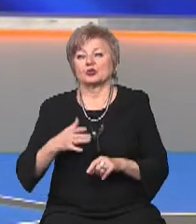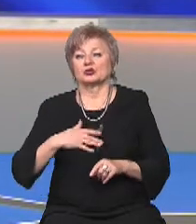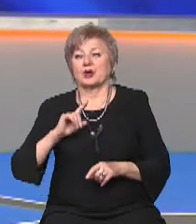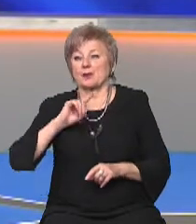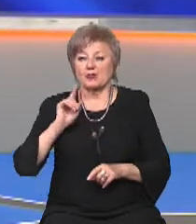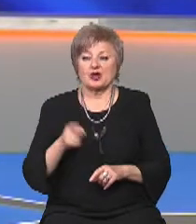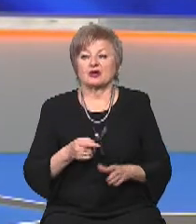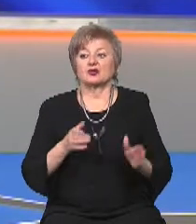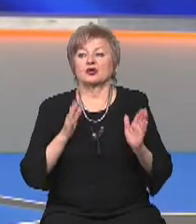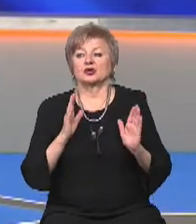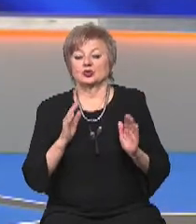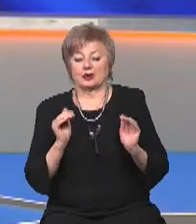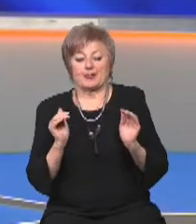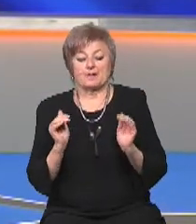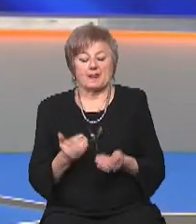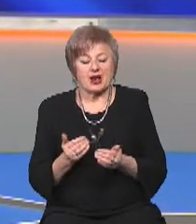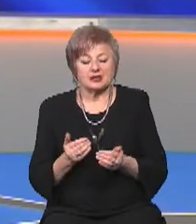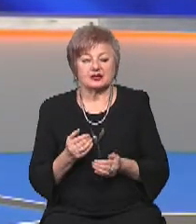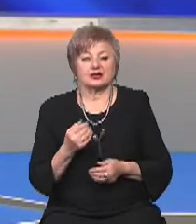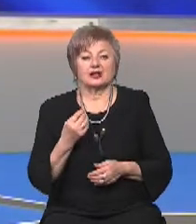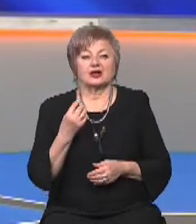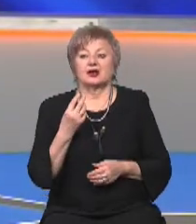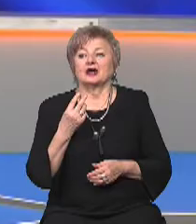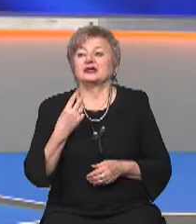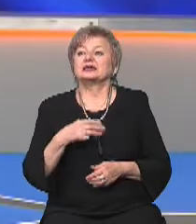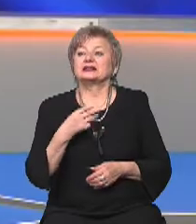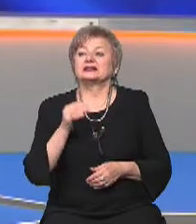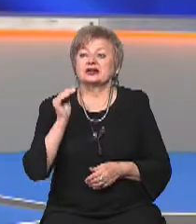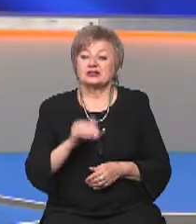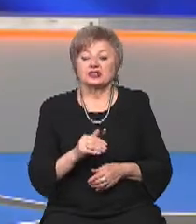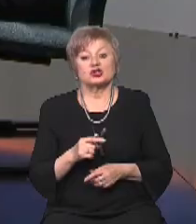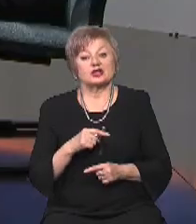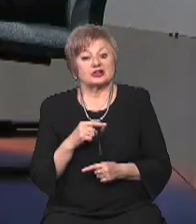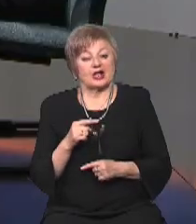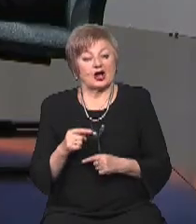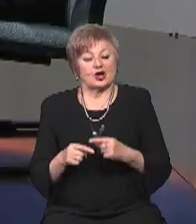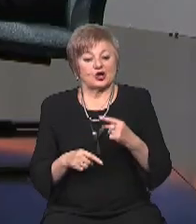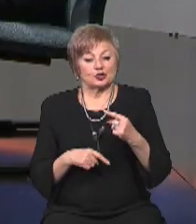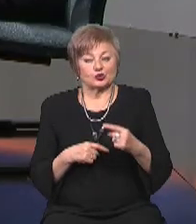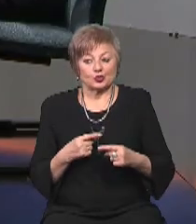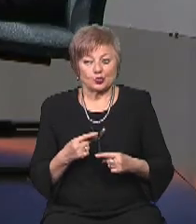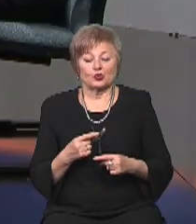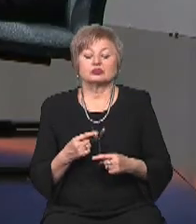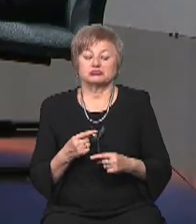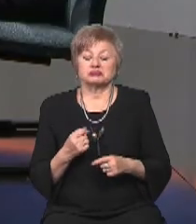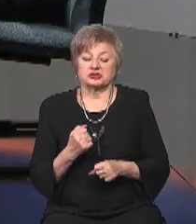були тільки малі проєкти, це 300 тисяч, а другий рік ми ввели великі,